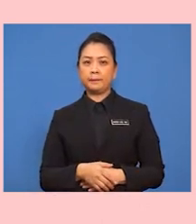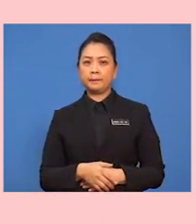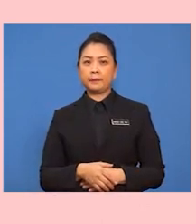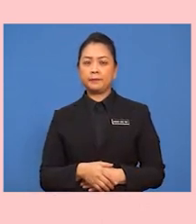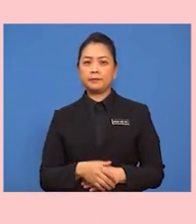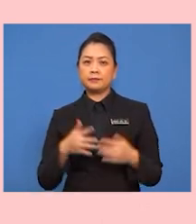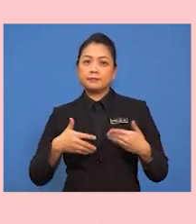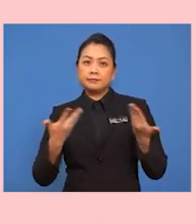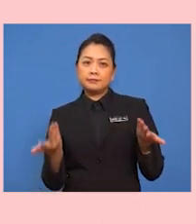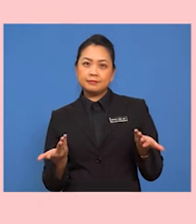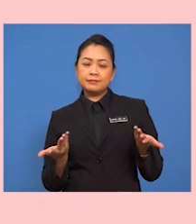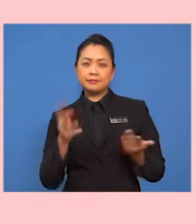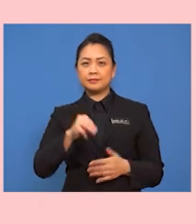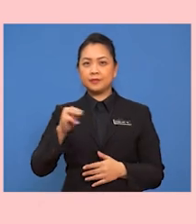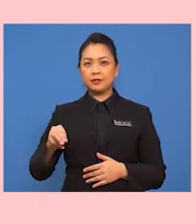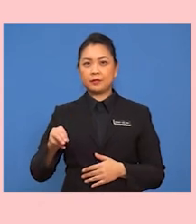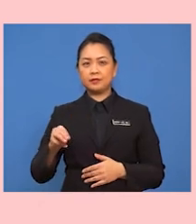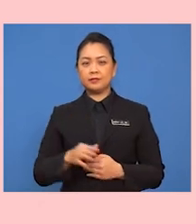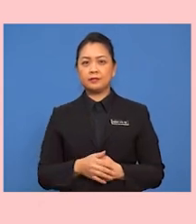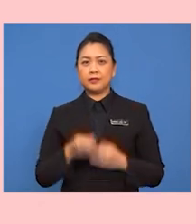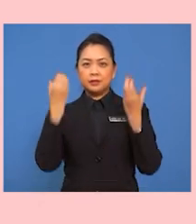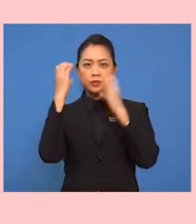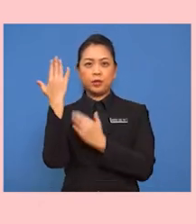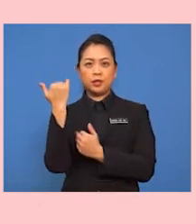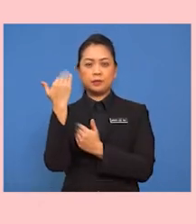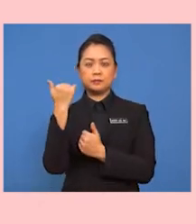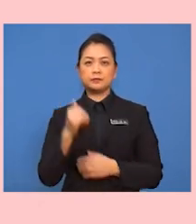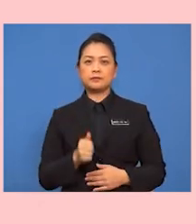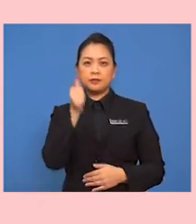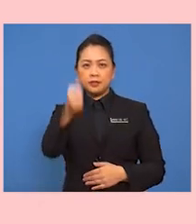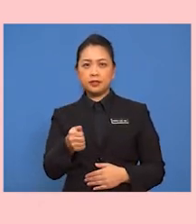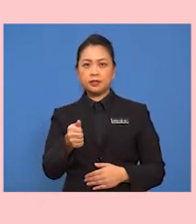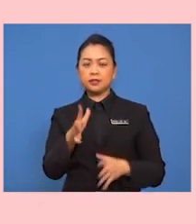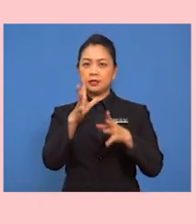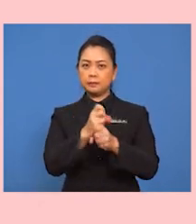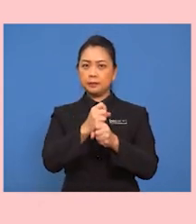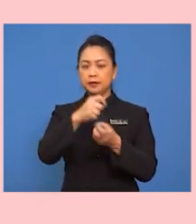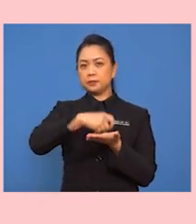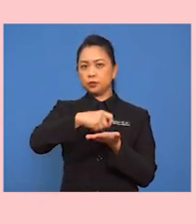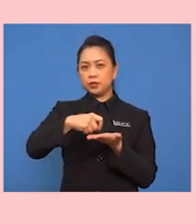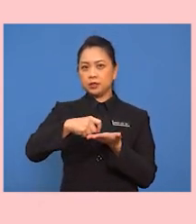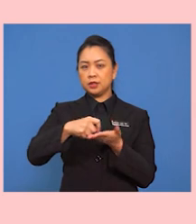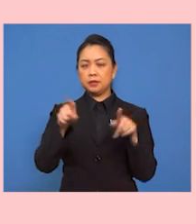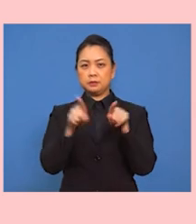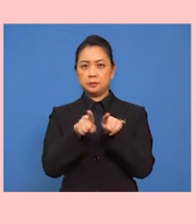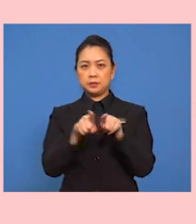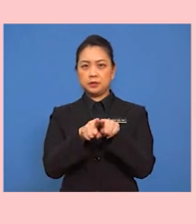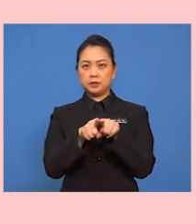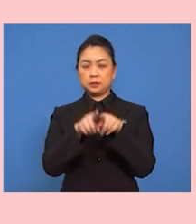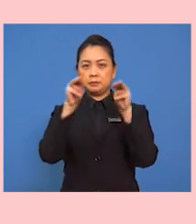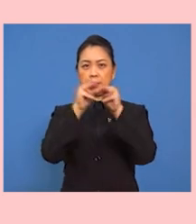Bagaimana murid-murid? Cikgu harap anda dapat menulis persamaan